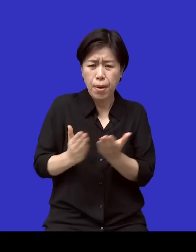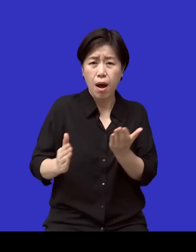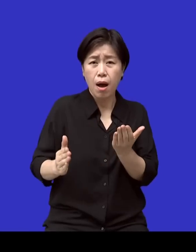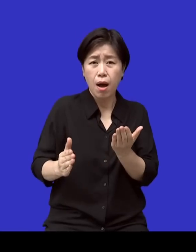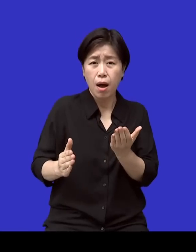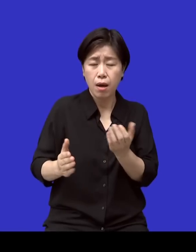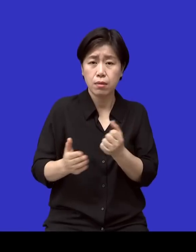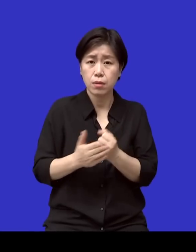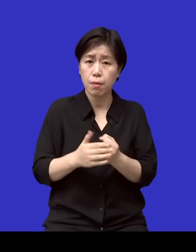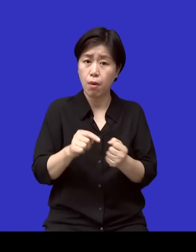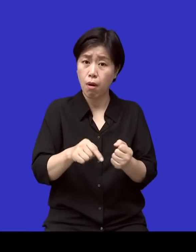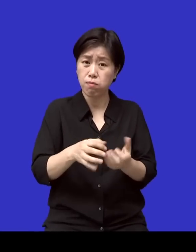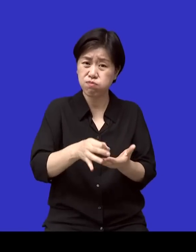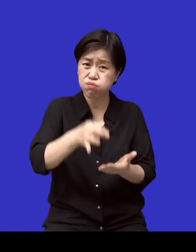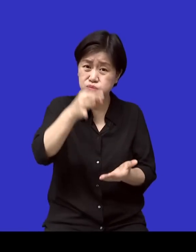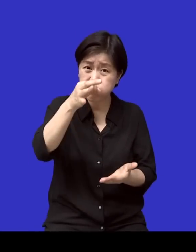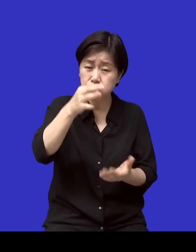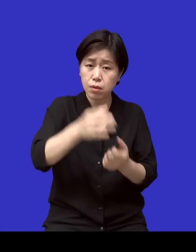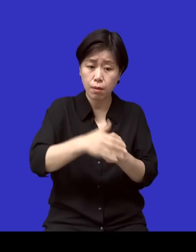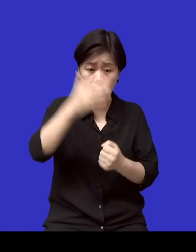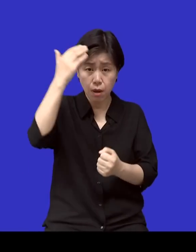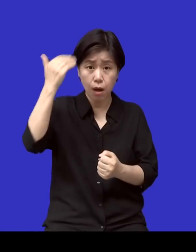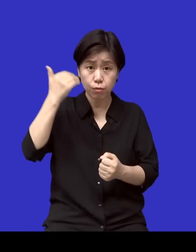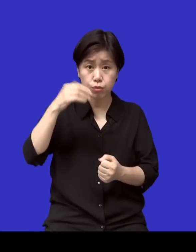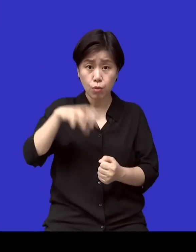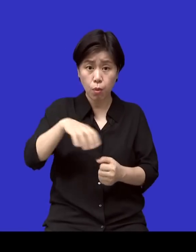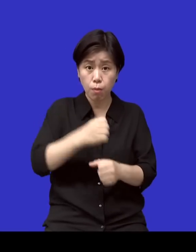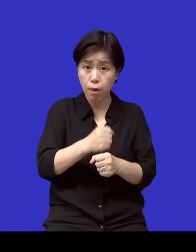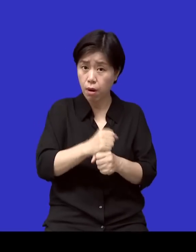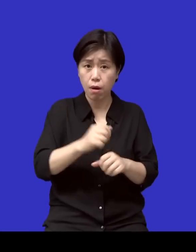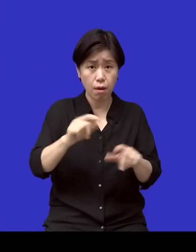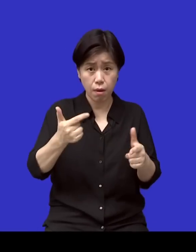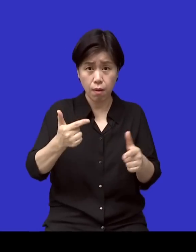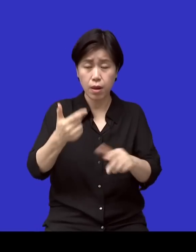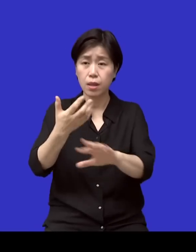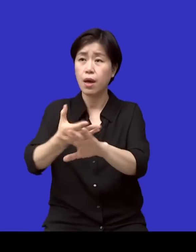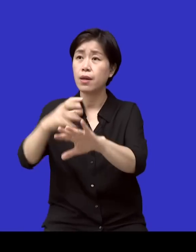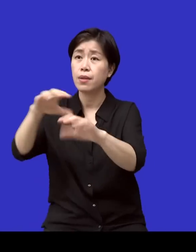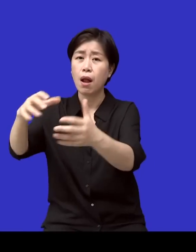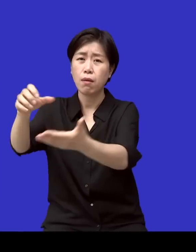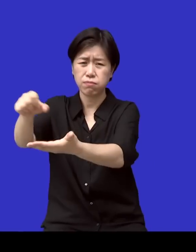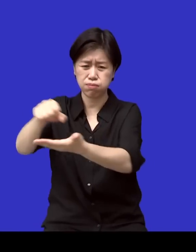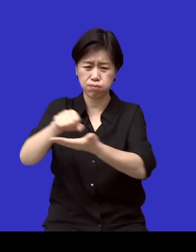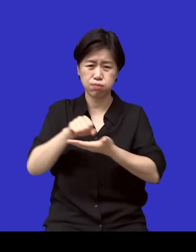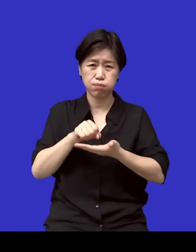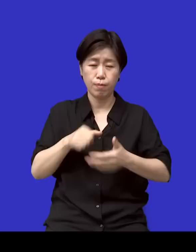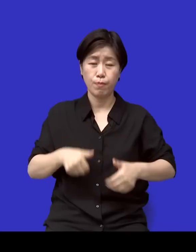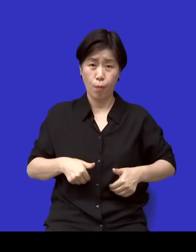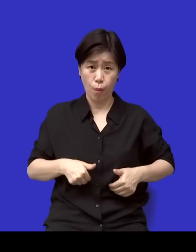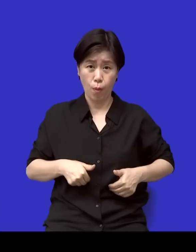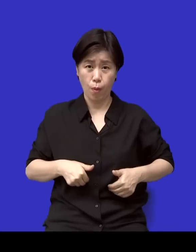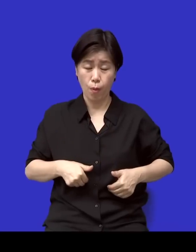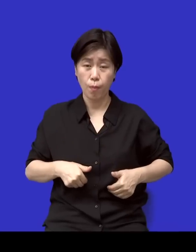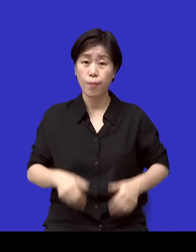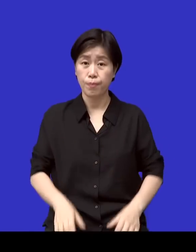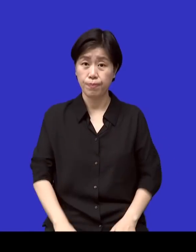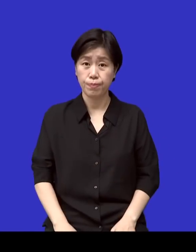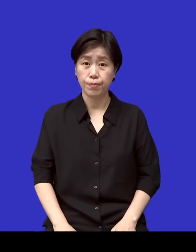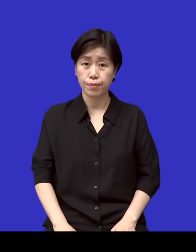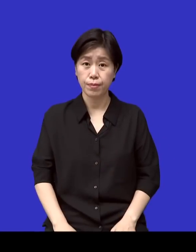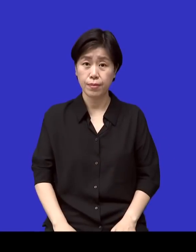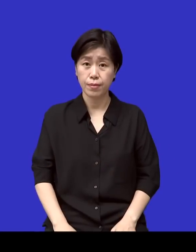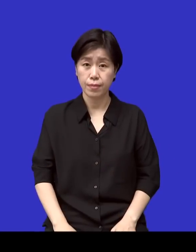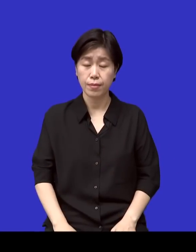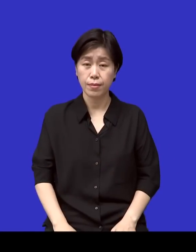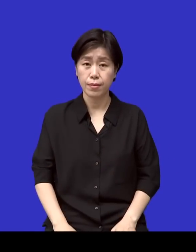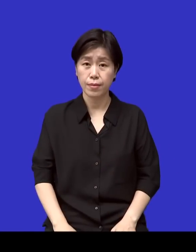바꿔야 되는데 고가의 장비를 한국에서 갖고 오는 게 아니고 외국에서 수입해서 갖고 오는 부분이었는데 그 사실 시즌